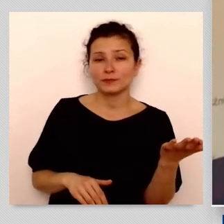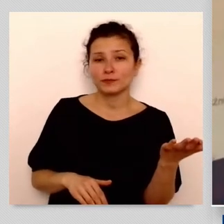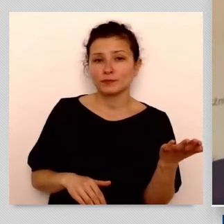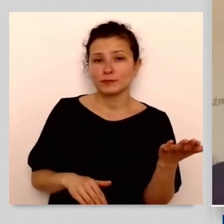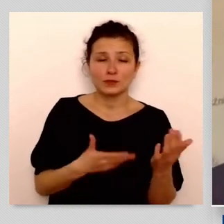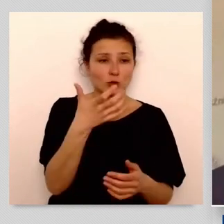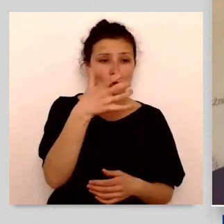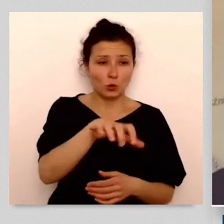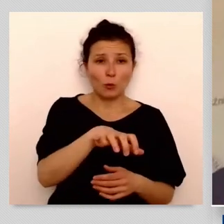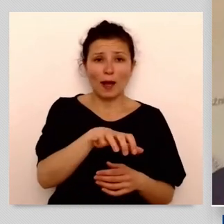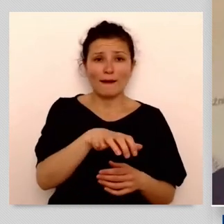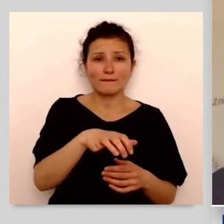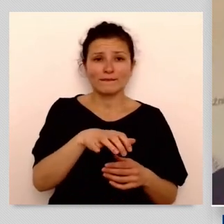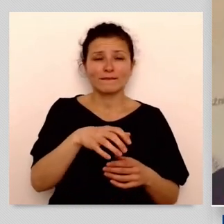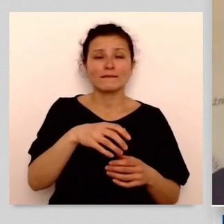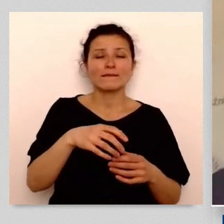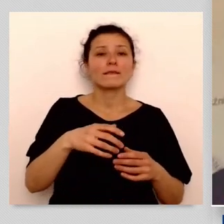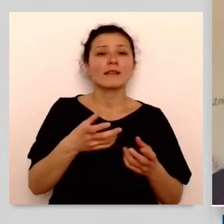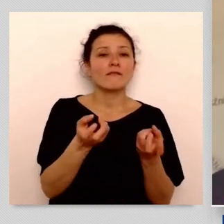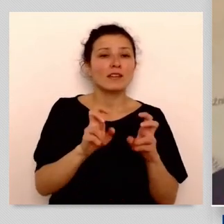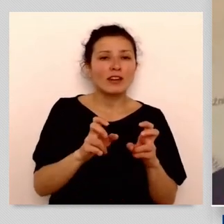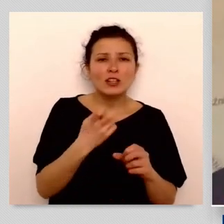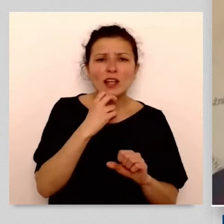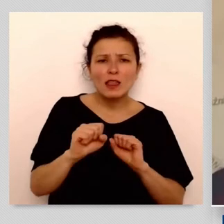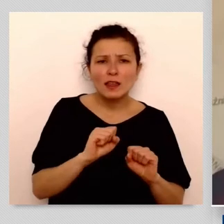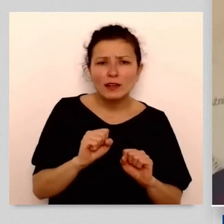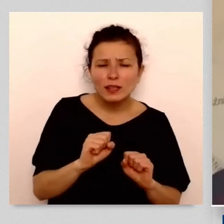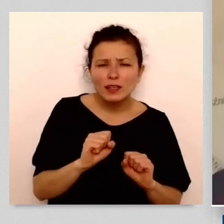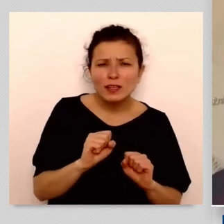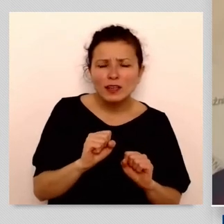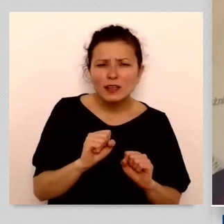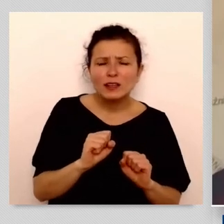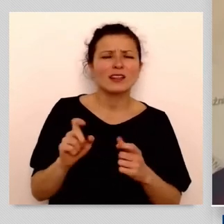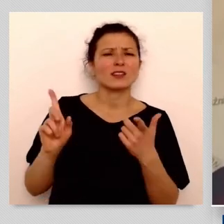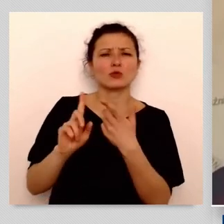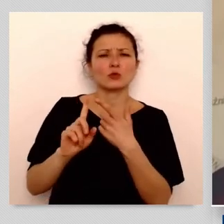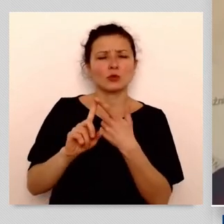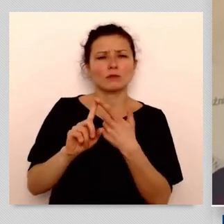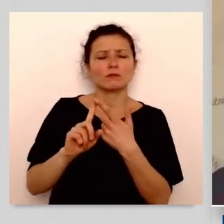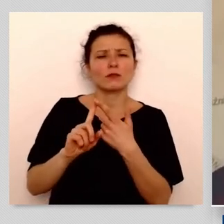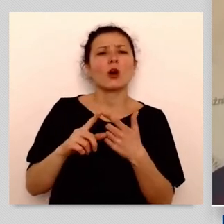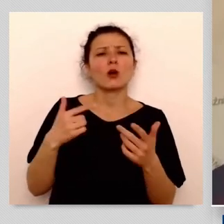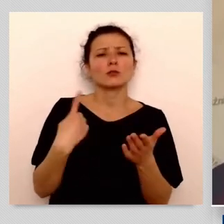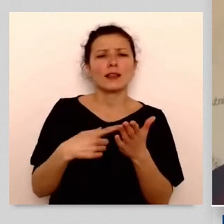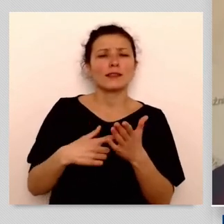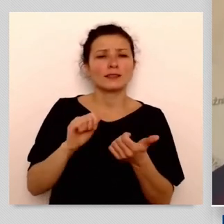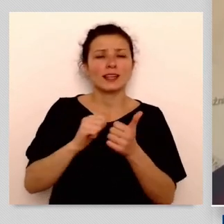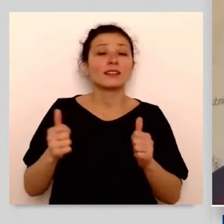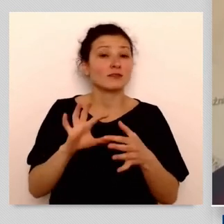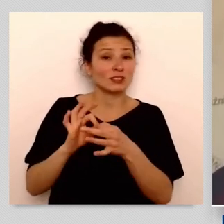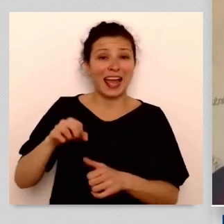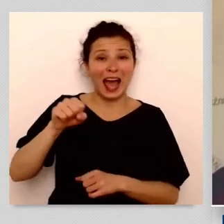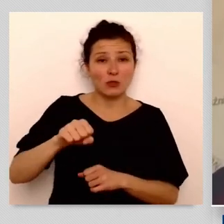sektor wytwarzania jest rozproszony w skali całego kraju. I ostatnie zdanie dotyczące atomu. My nie